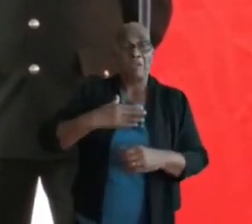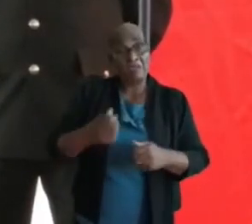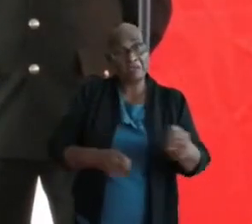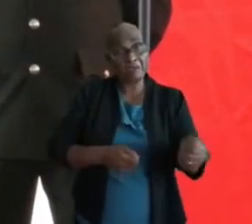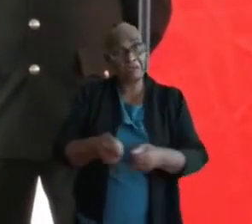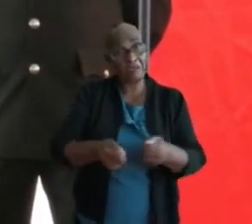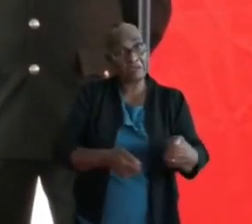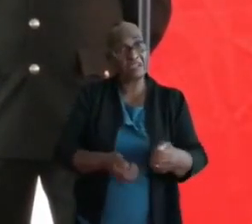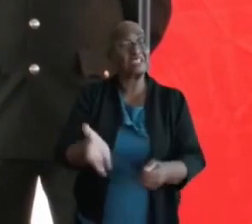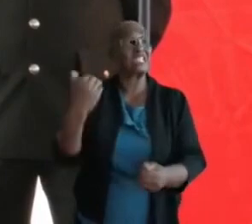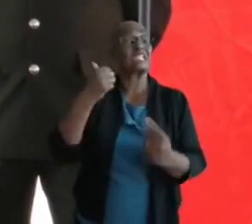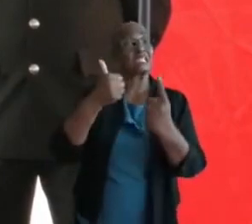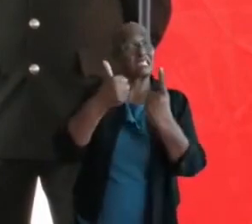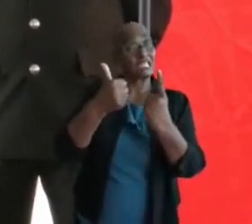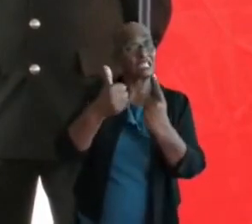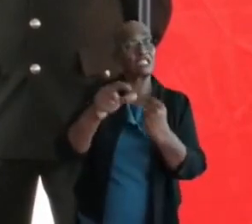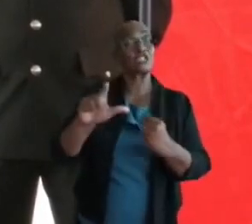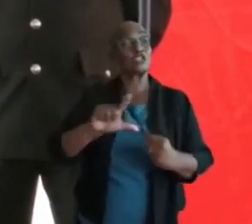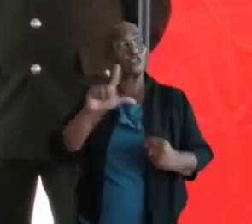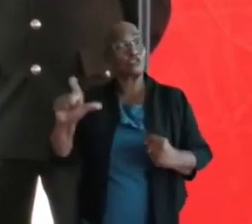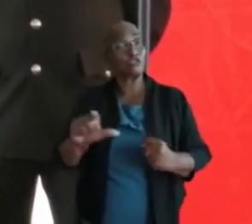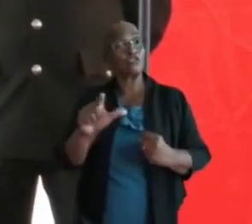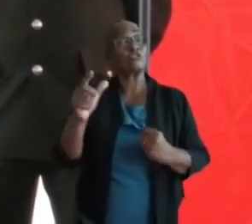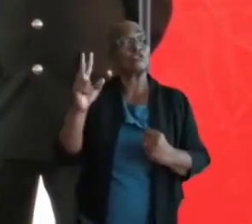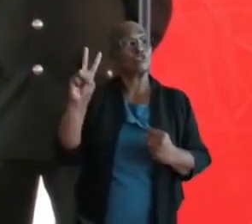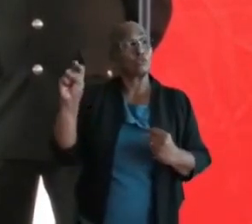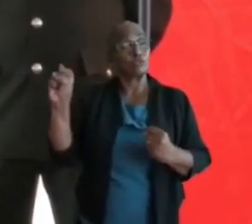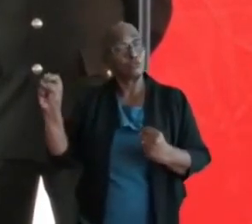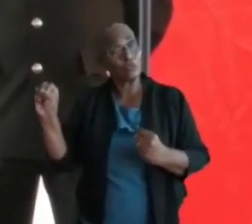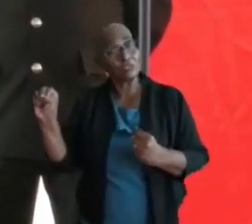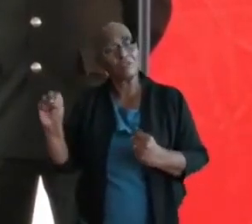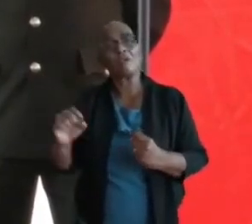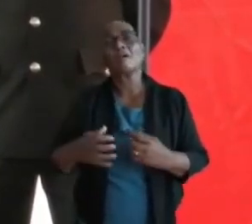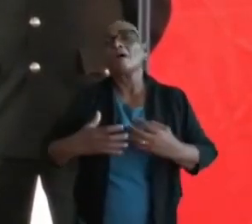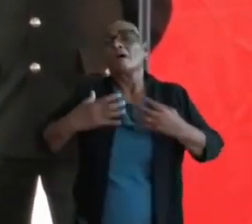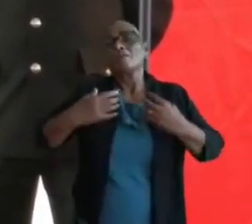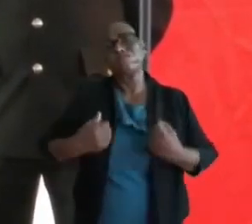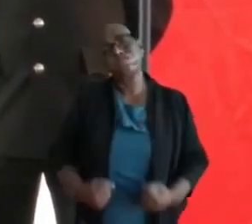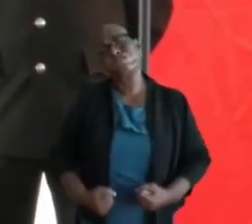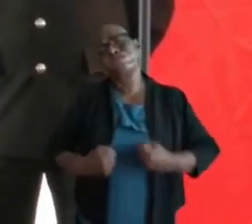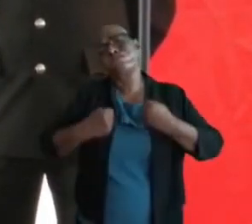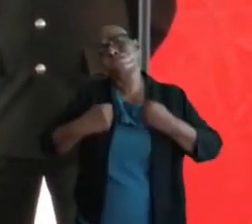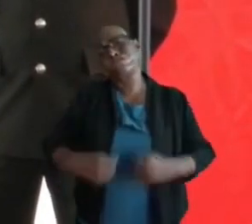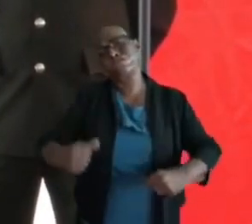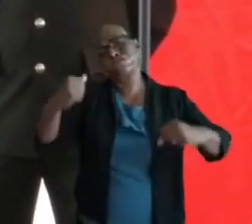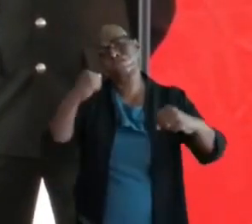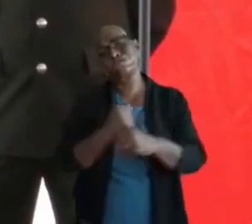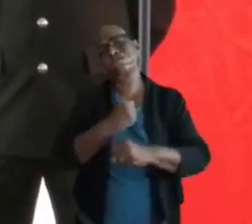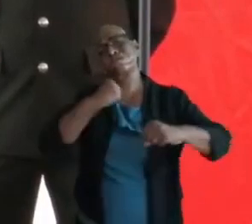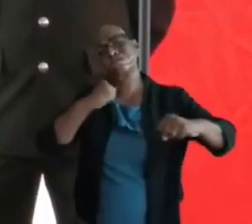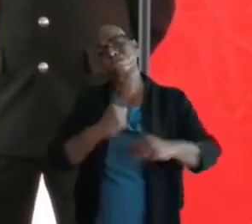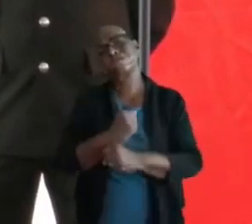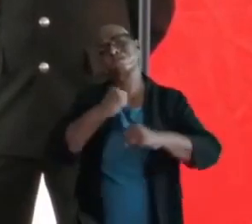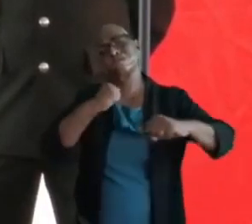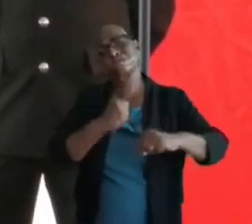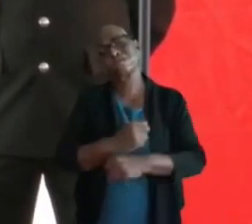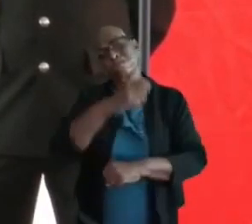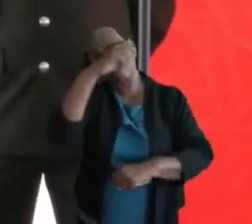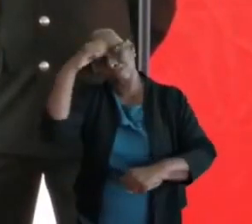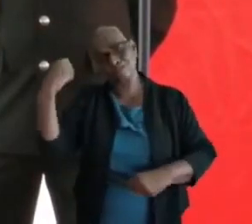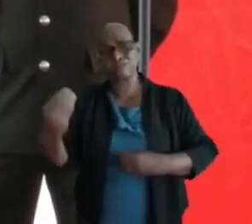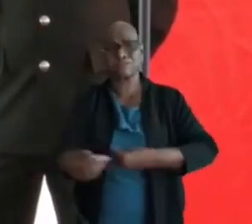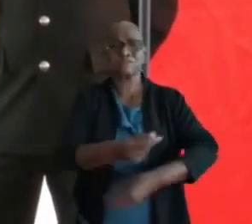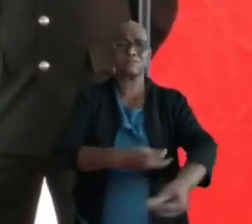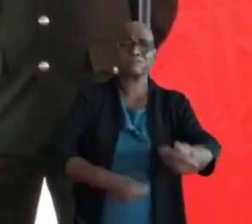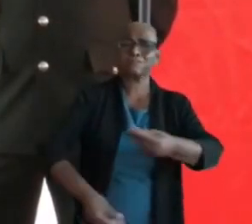sinds 16 juli 2020 onvermoeibaar dag en nacht doorgewerkt om de financieel-economische